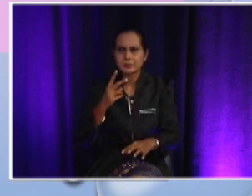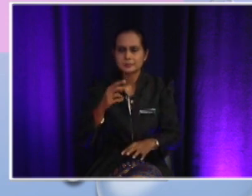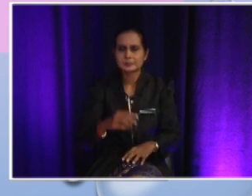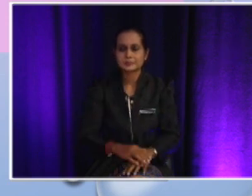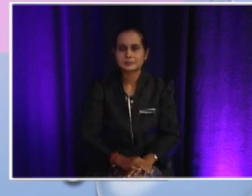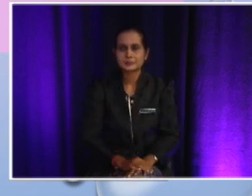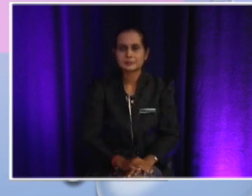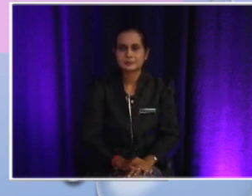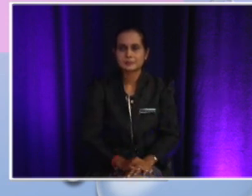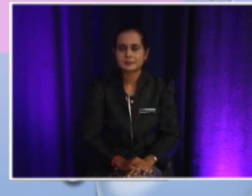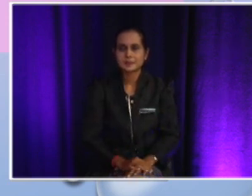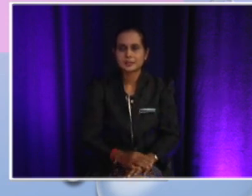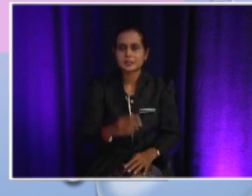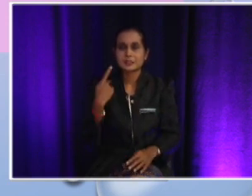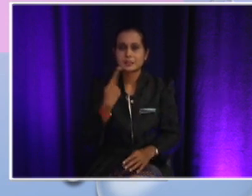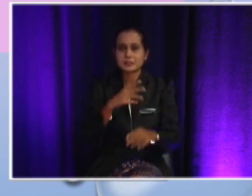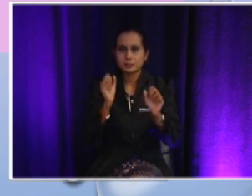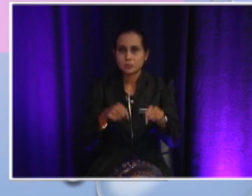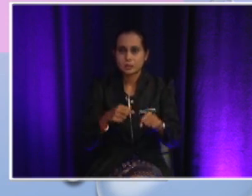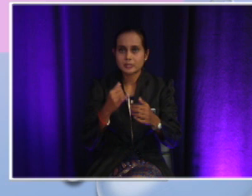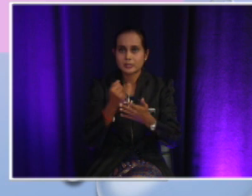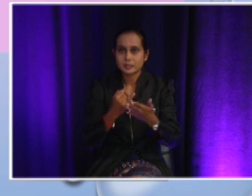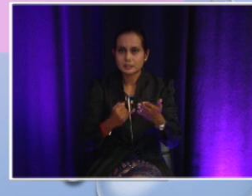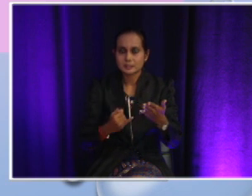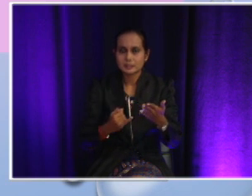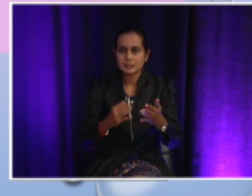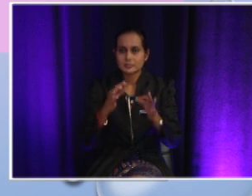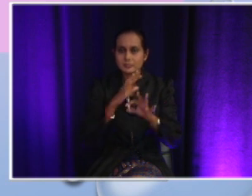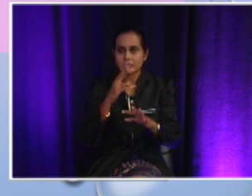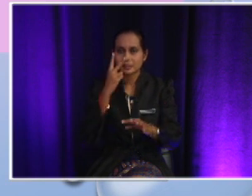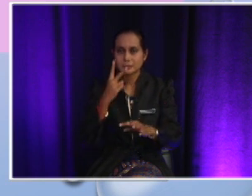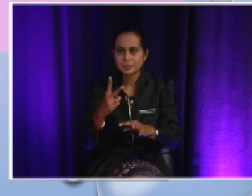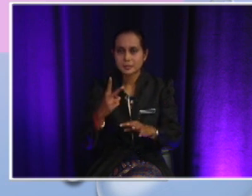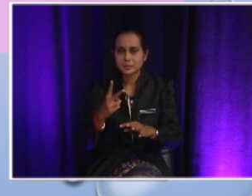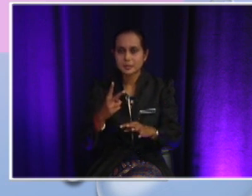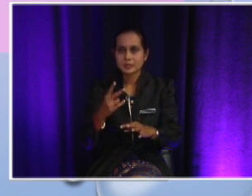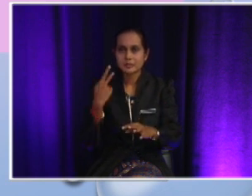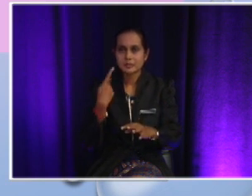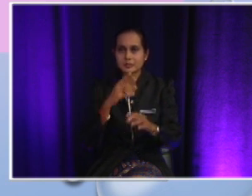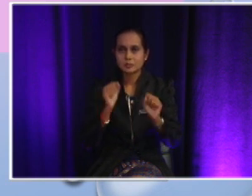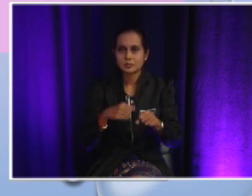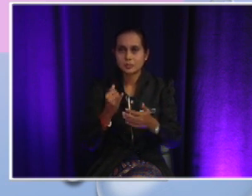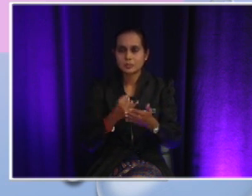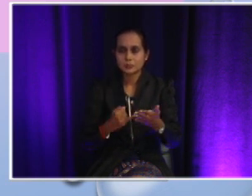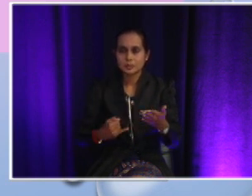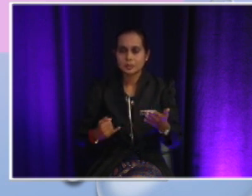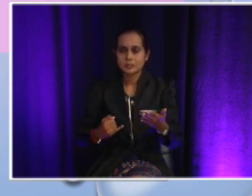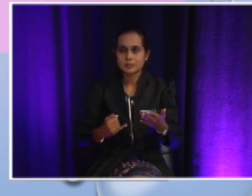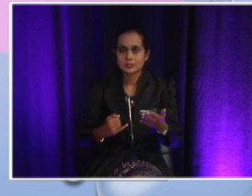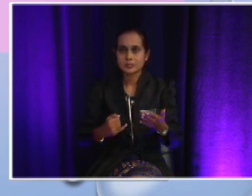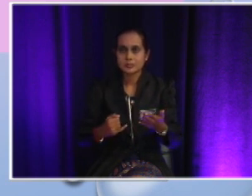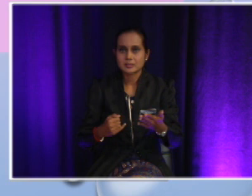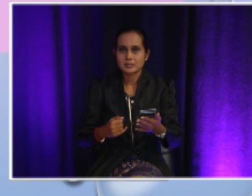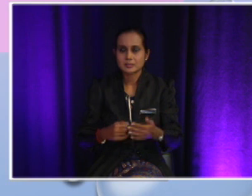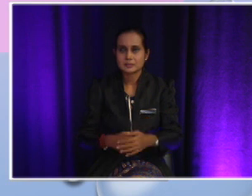buka. Ni kalau kita boleh lukis ni. Supply ni kita boleh lukis, kalau tak nampak begitu kita boleh lukis ni. Ni positif. Okey, kita